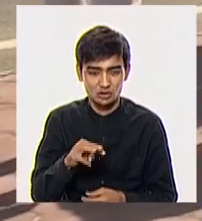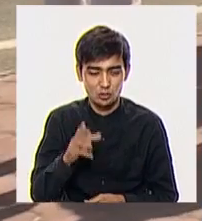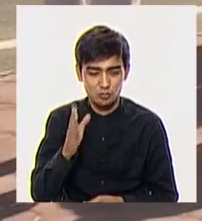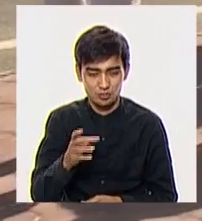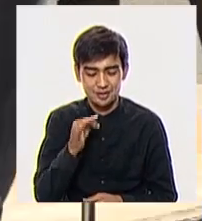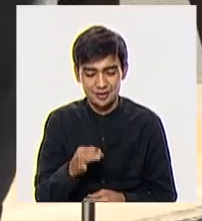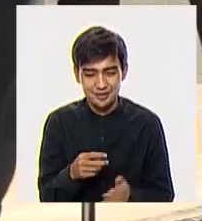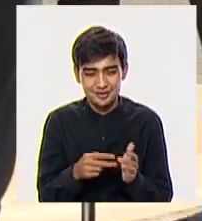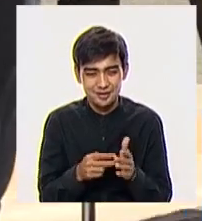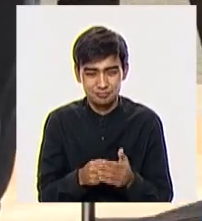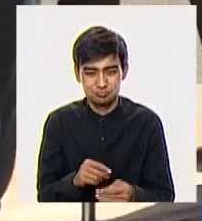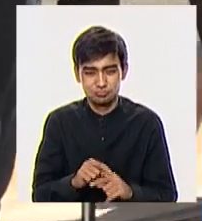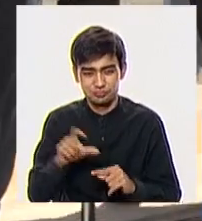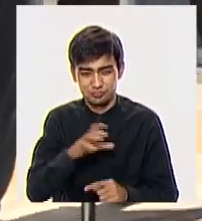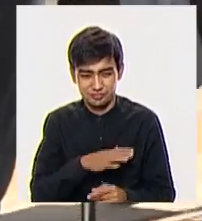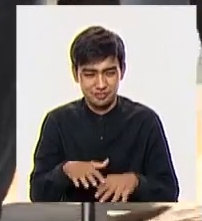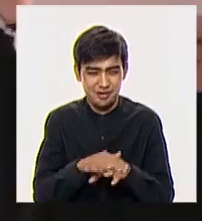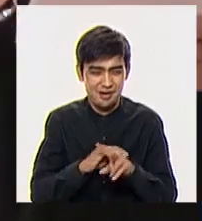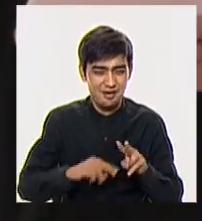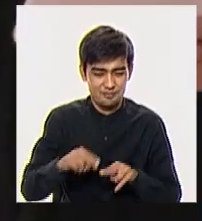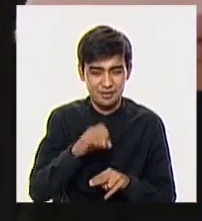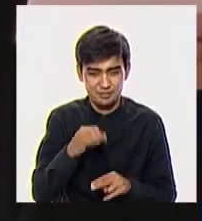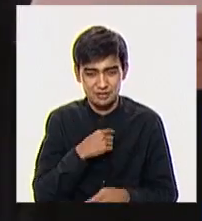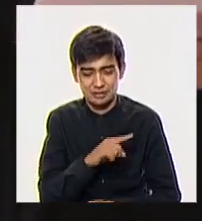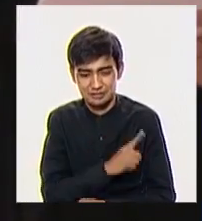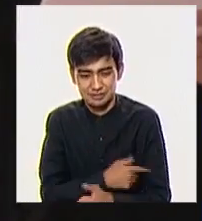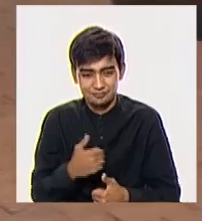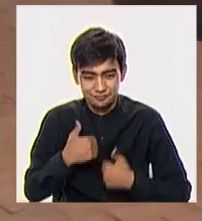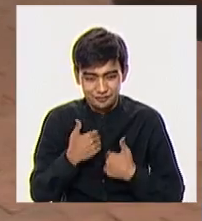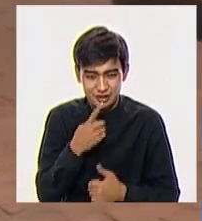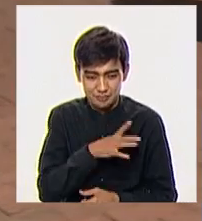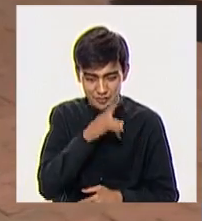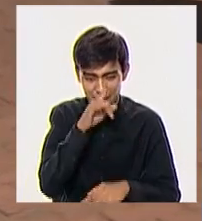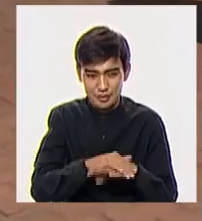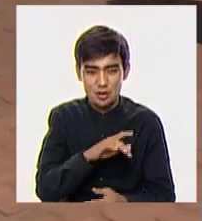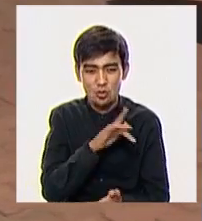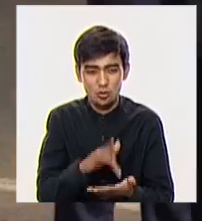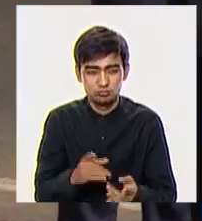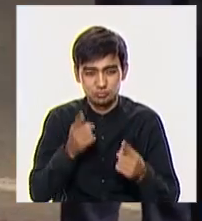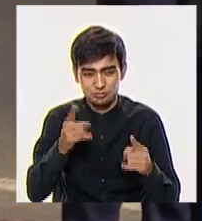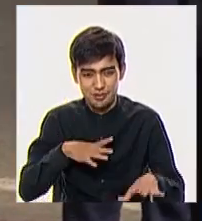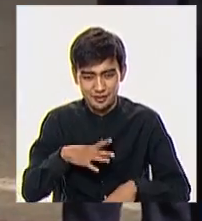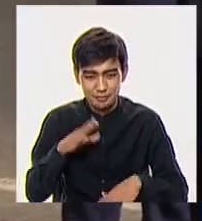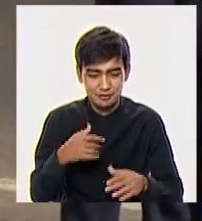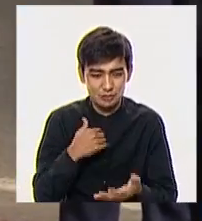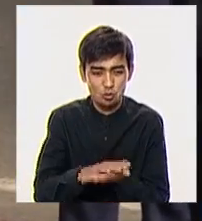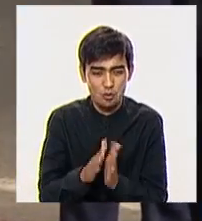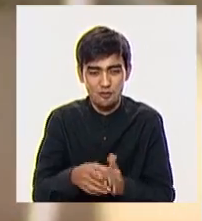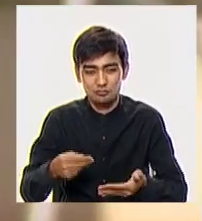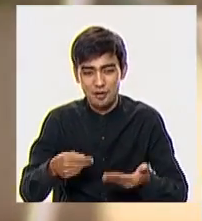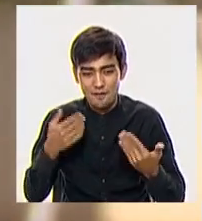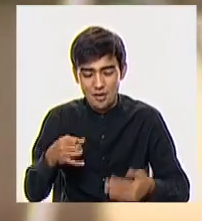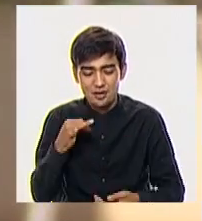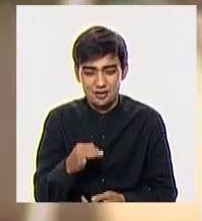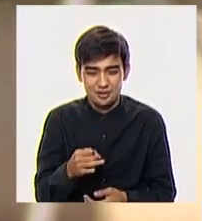Бағаның шарықтауы жалпы елдегі жағдай, сондықтан тұрақтандыруға күш салудамыз деді әкімдіктегілер. Тіпті қаладағы ірі сауда желілерімен келісімге қол қойып,